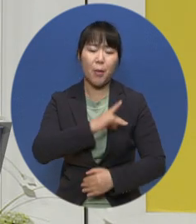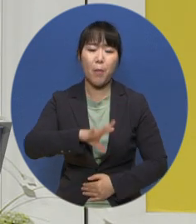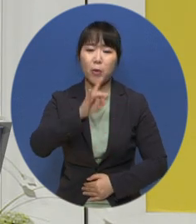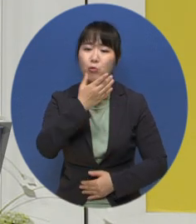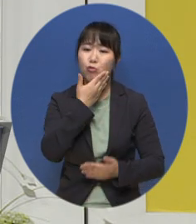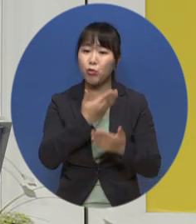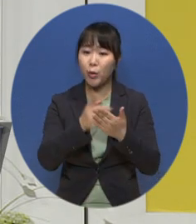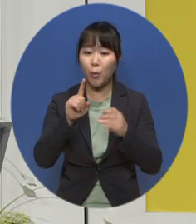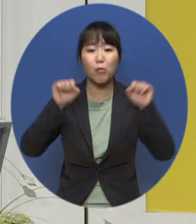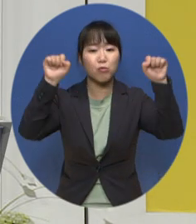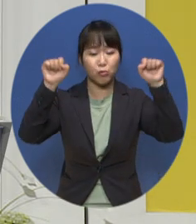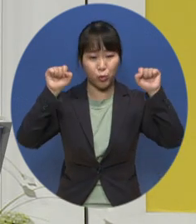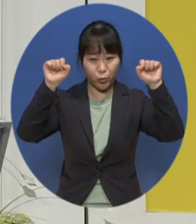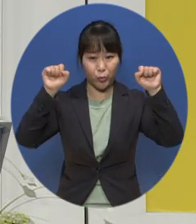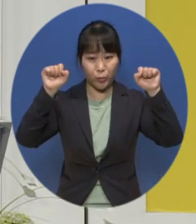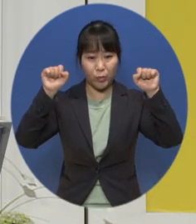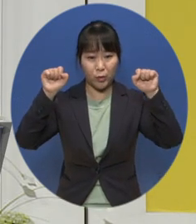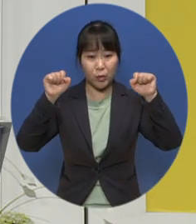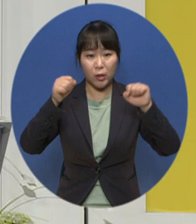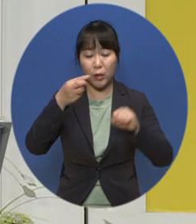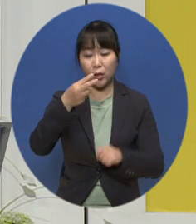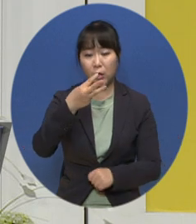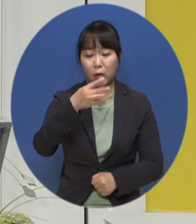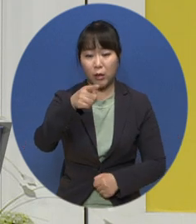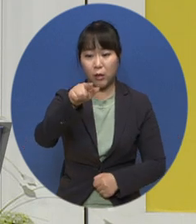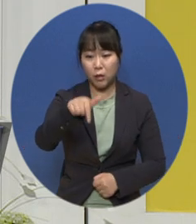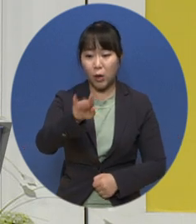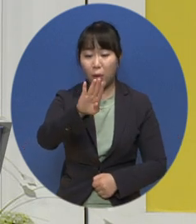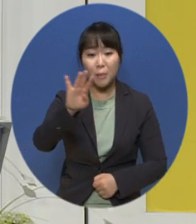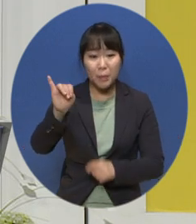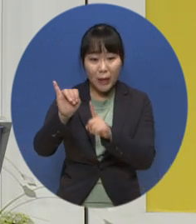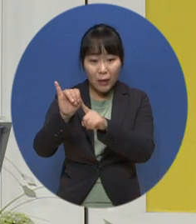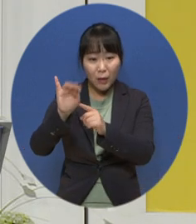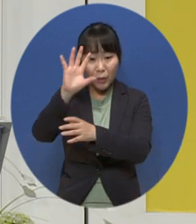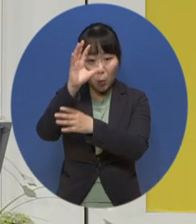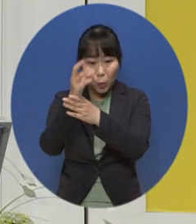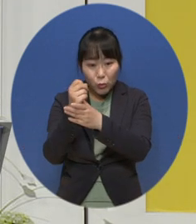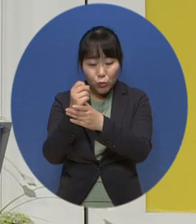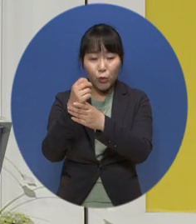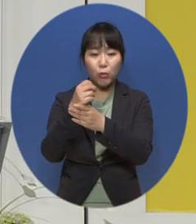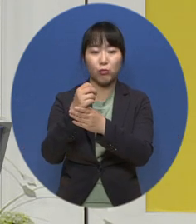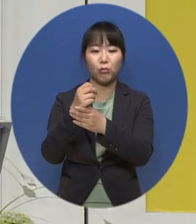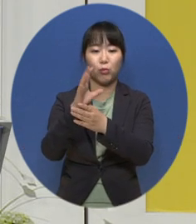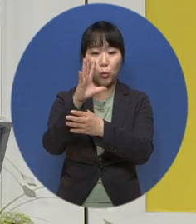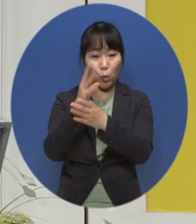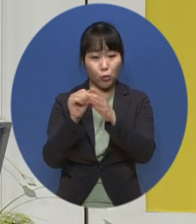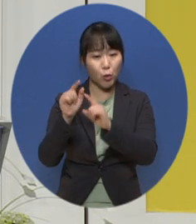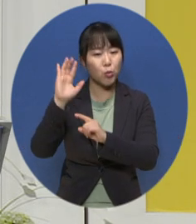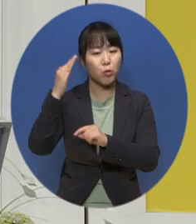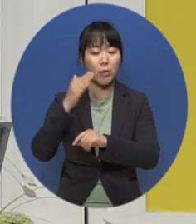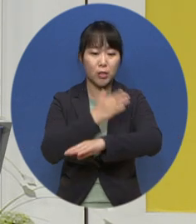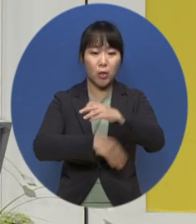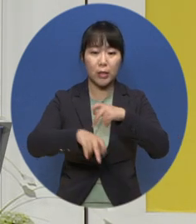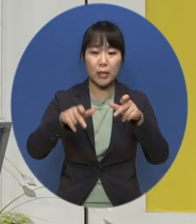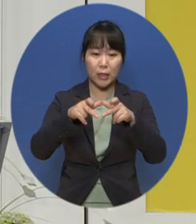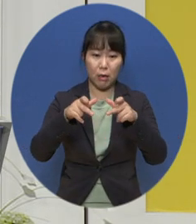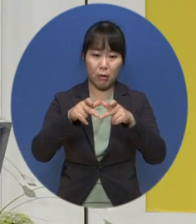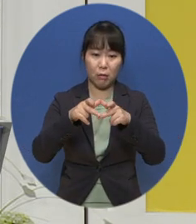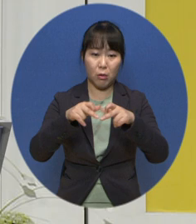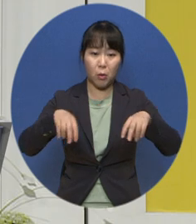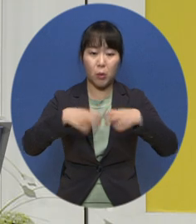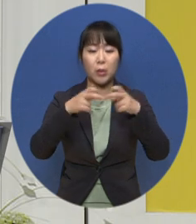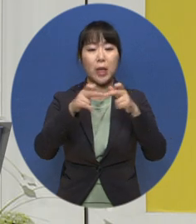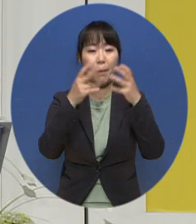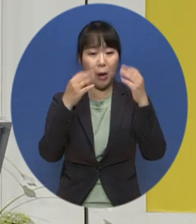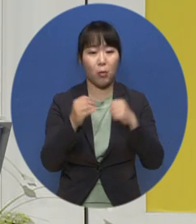더라구요 느끼하지 않습니다 예 느 삐 농구 농구 가요 3절 단장이 먹고 교통사고 장인들이